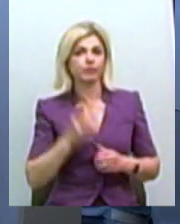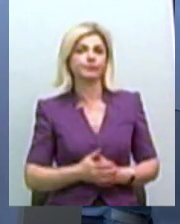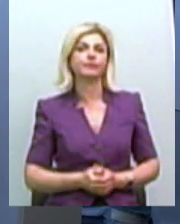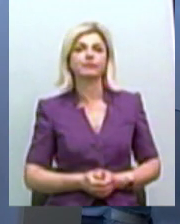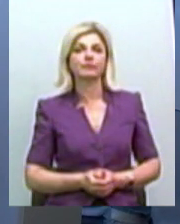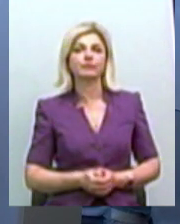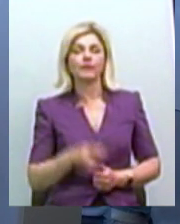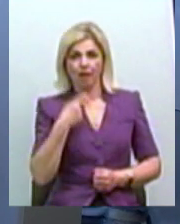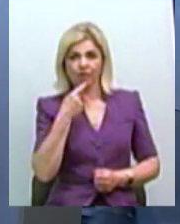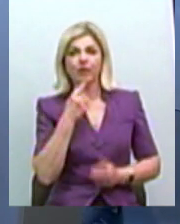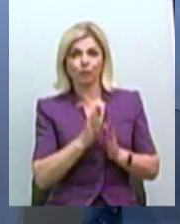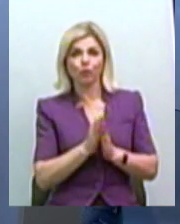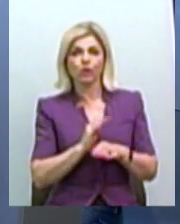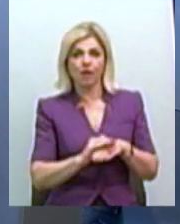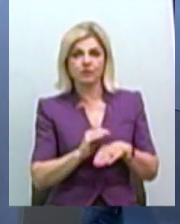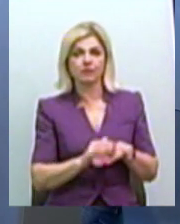Добрий. Кажіть, будь ласка.